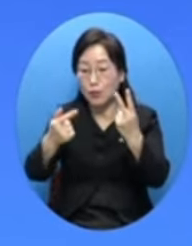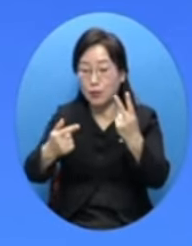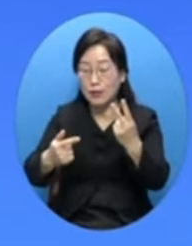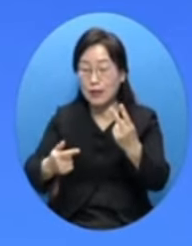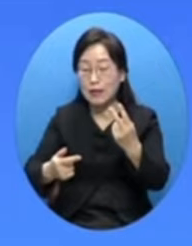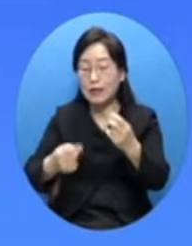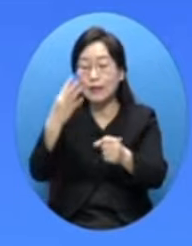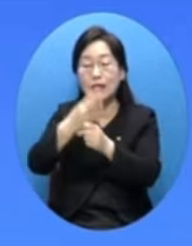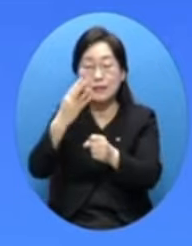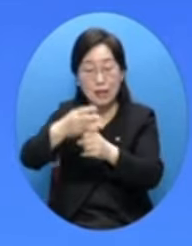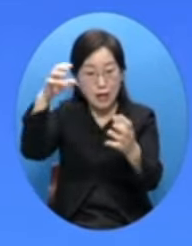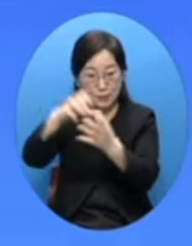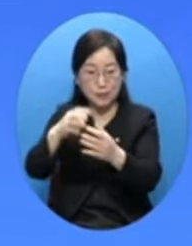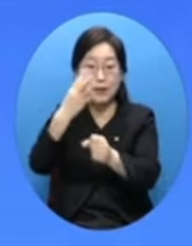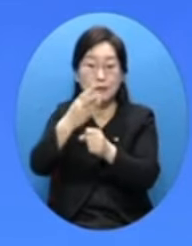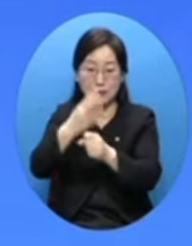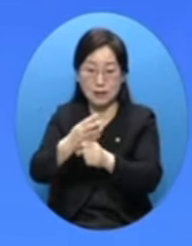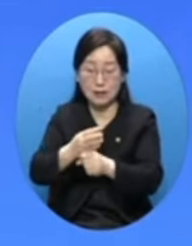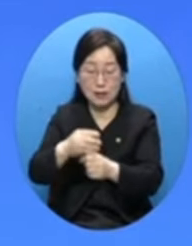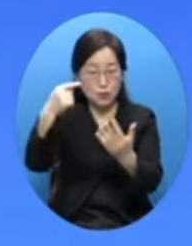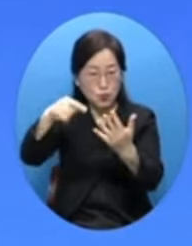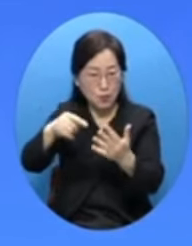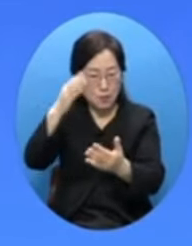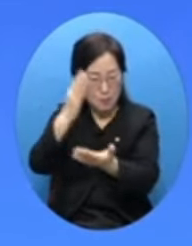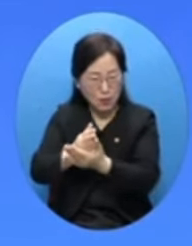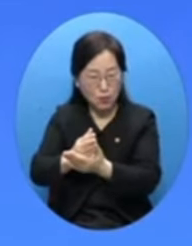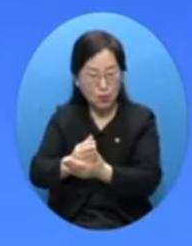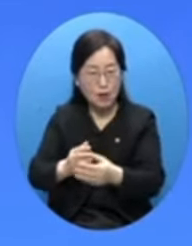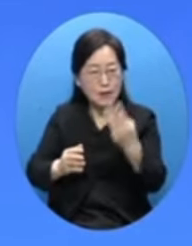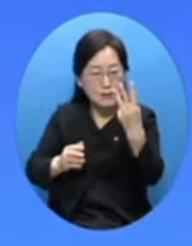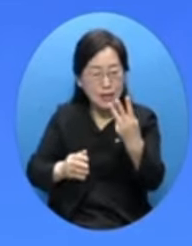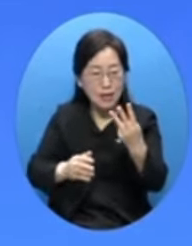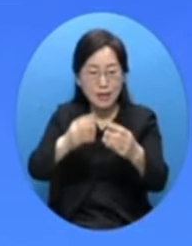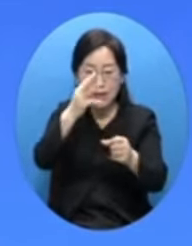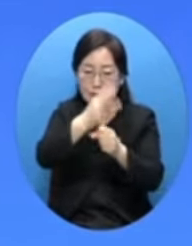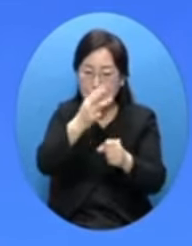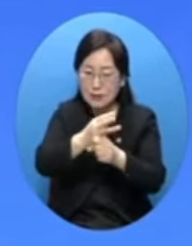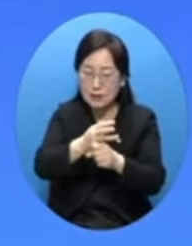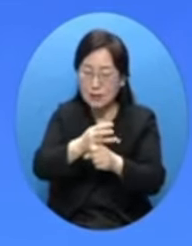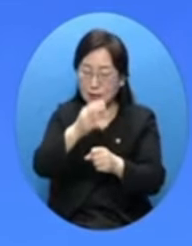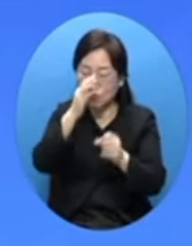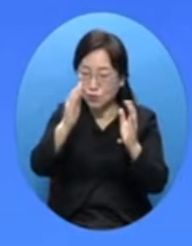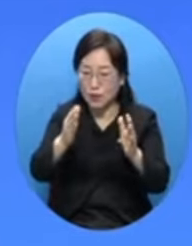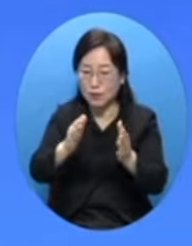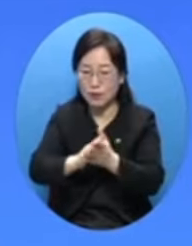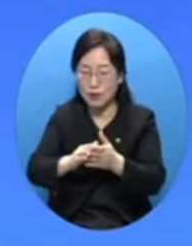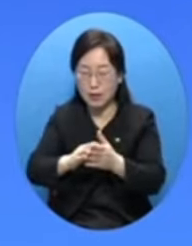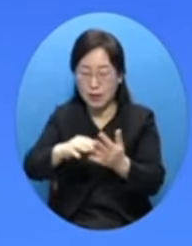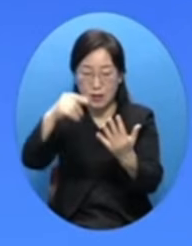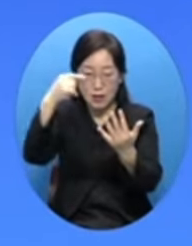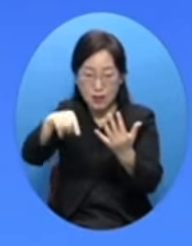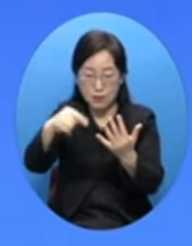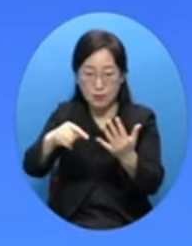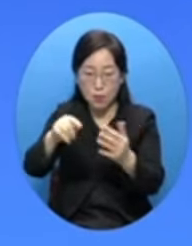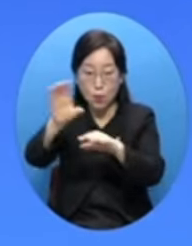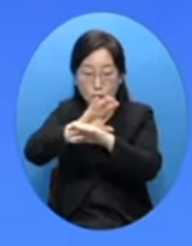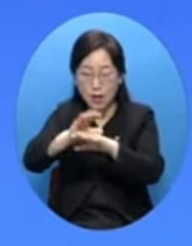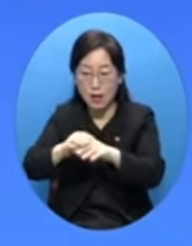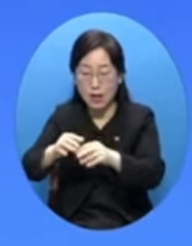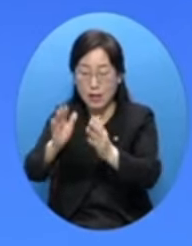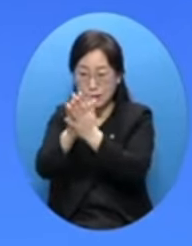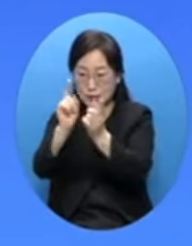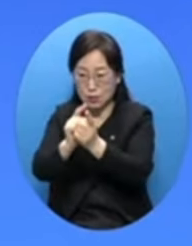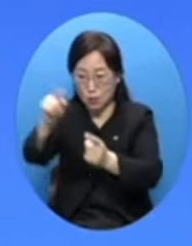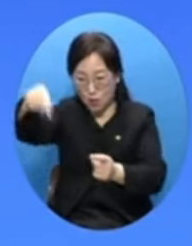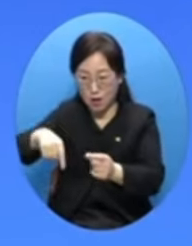받은 것을 세 시간 온라인 강의를 하고 한 시간만 와서 그다음에 와서 그 공방 것을 점검하게